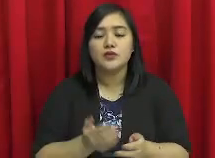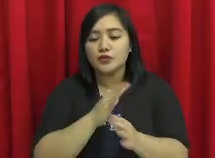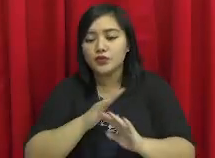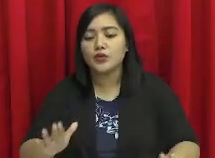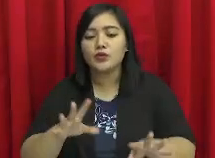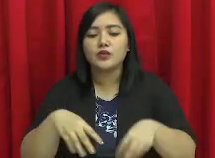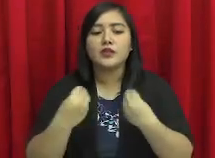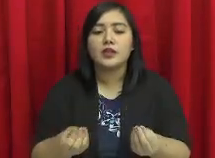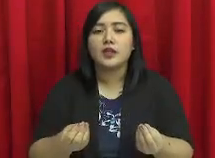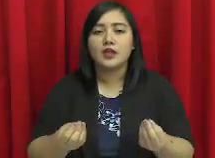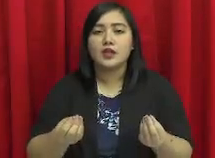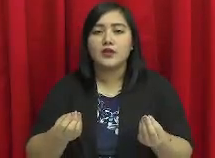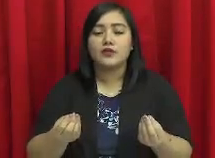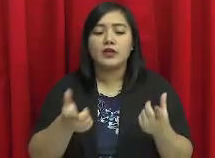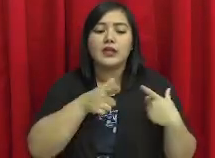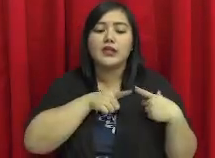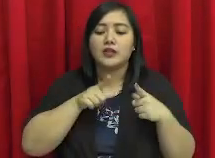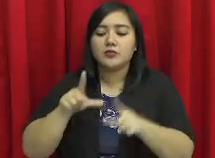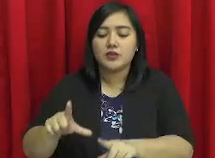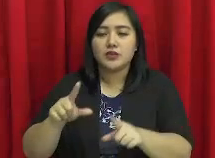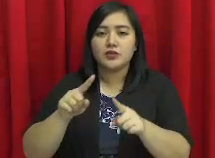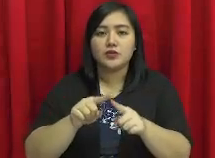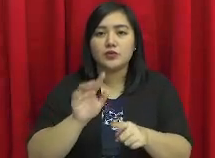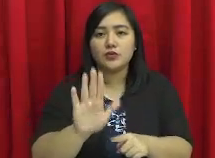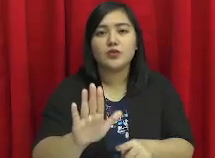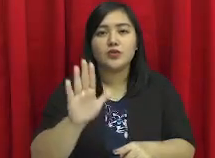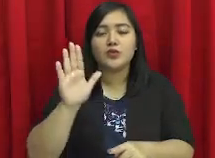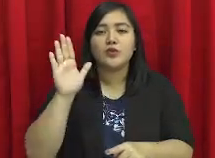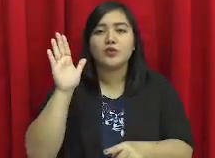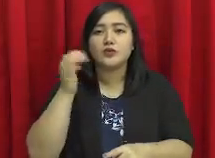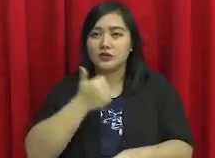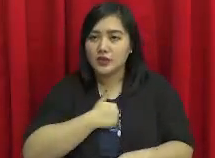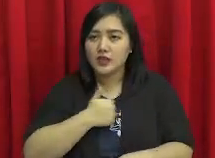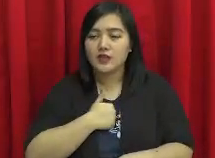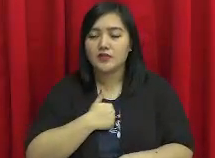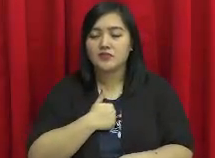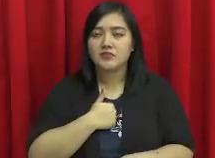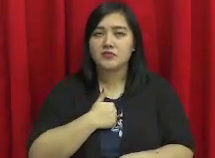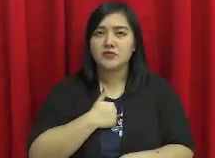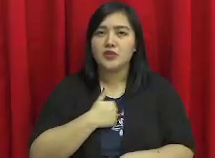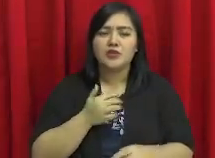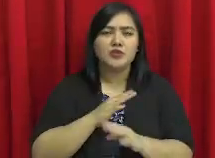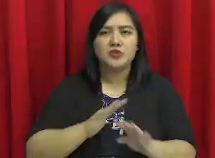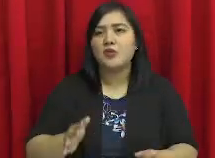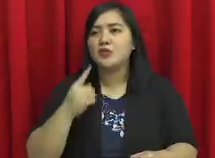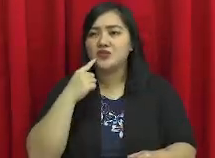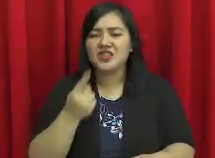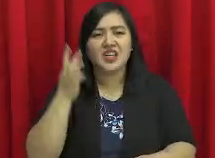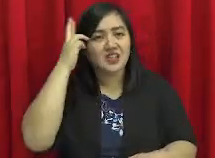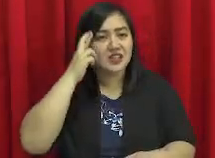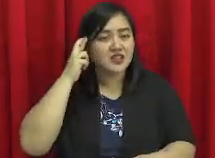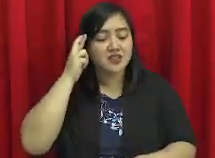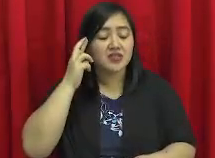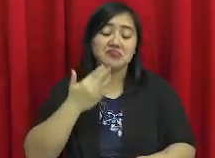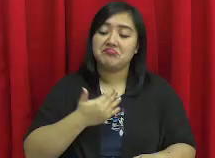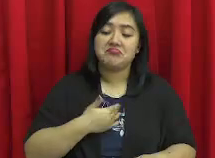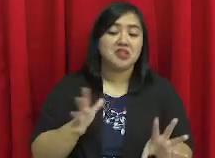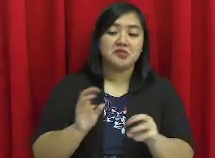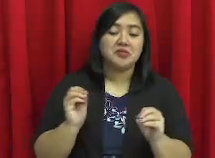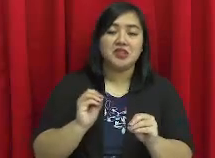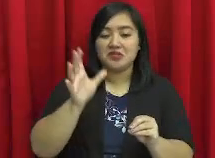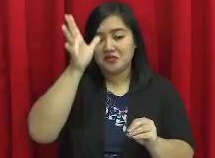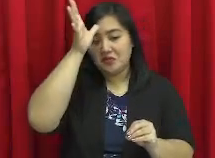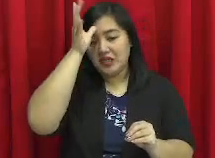kayong magsasabi na i-excuse ninyo ang inyong sarili na wala kasi akong kinalakihang tatay. Kapatid, living testimony ang nasa inyo